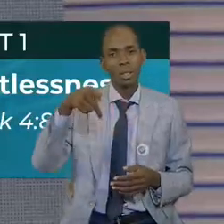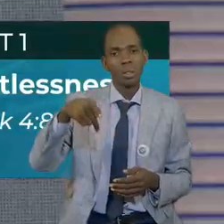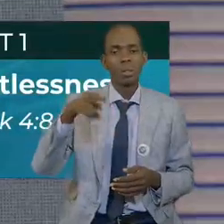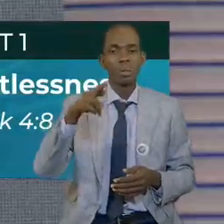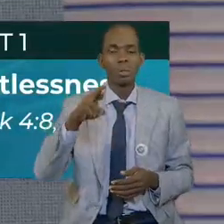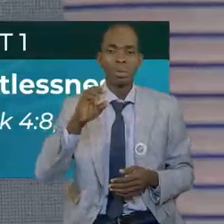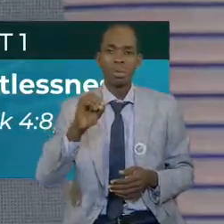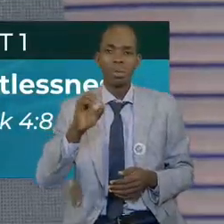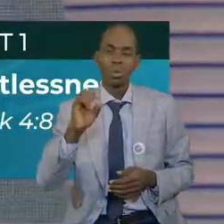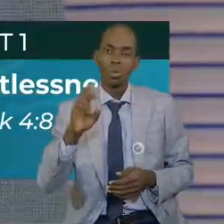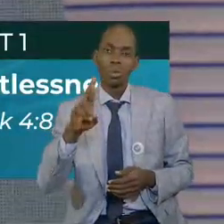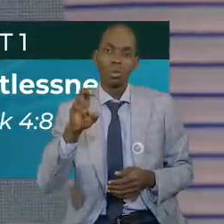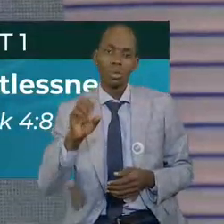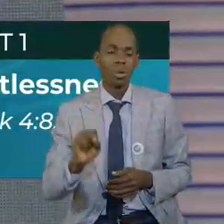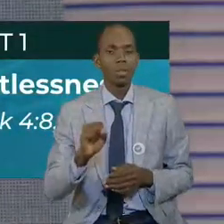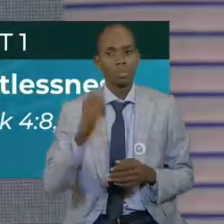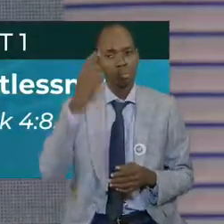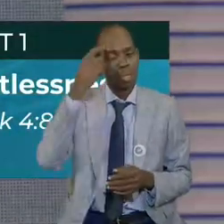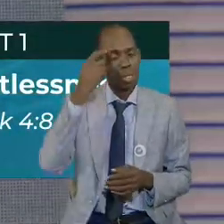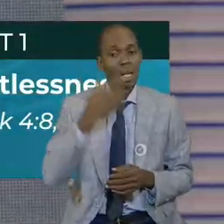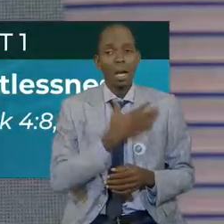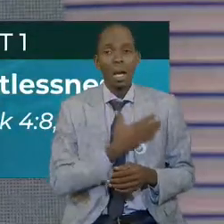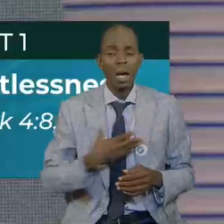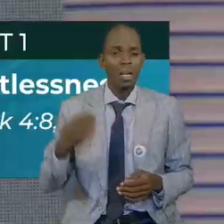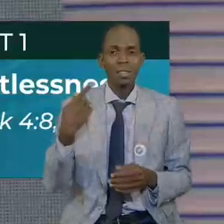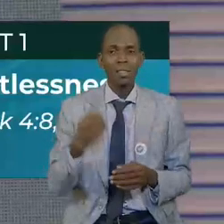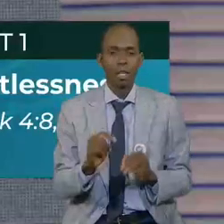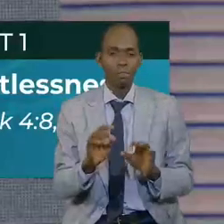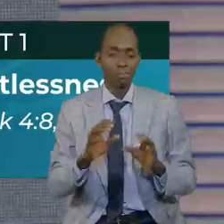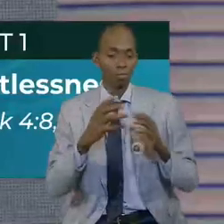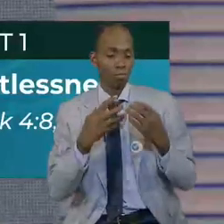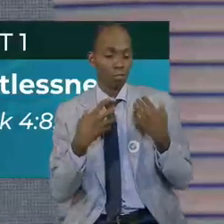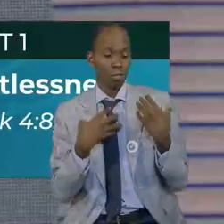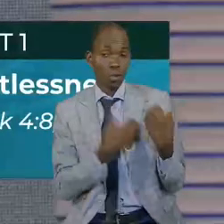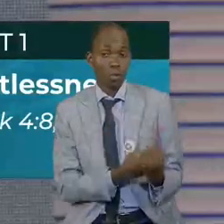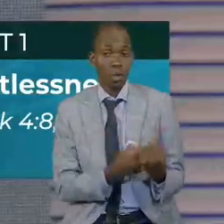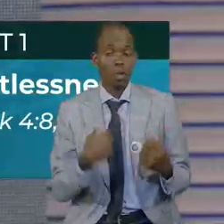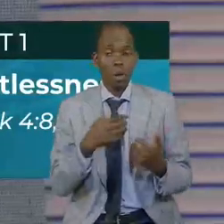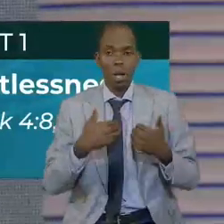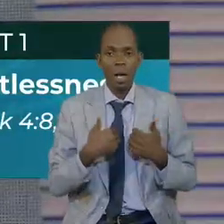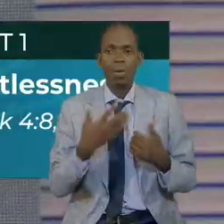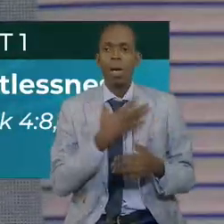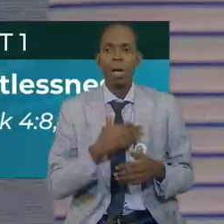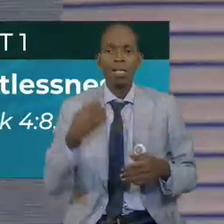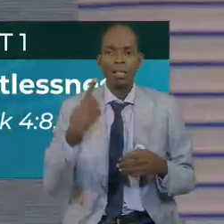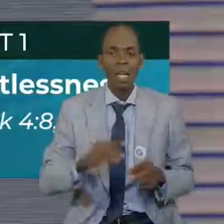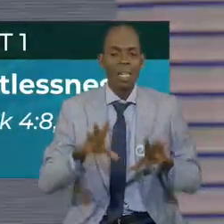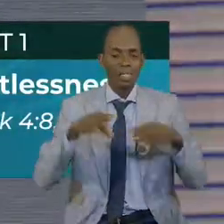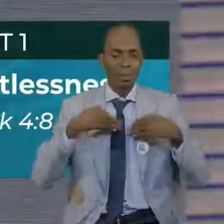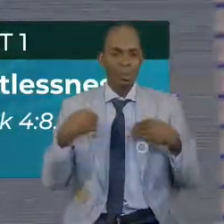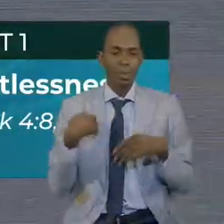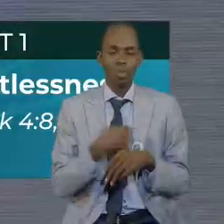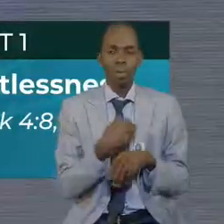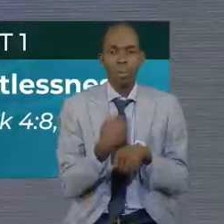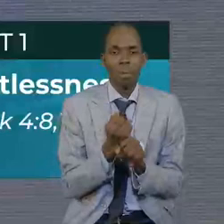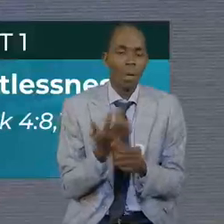donne un cerveau qui and oublie tout. We had. Et la confiance que nous avions. And the acceptance we have made. Et l'acceptation que nous avons and faite. The decisions